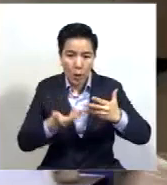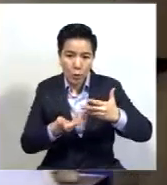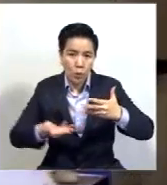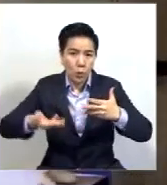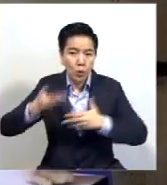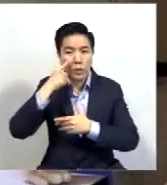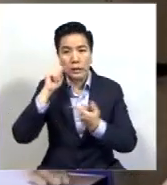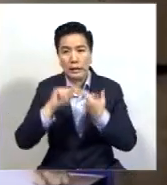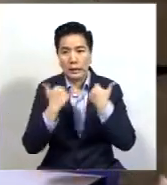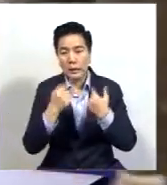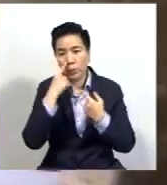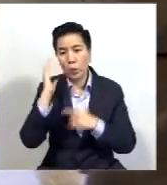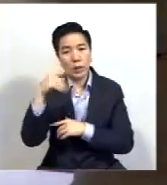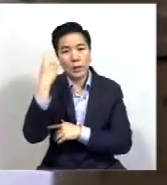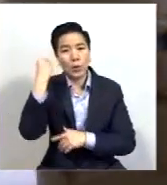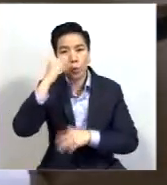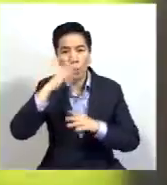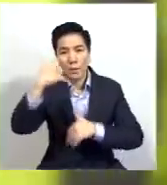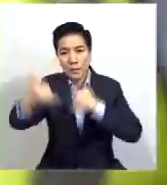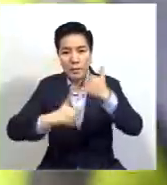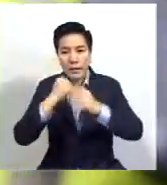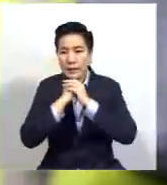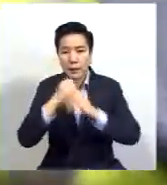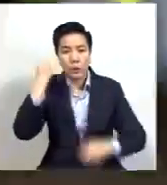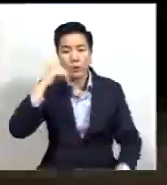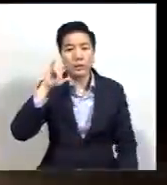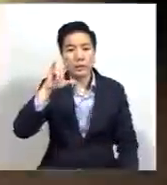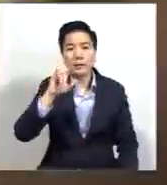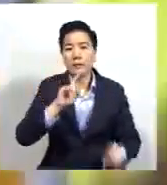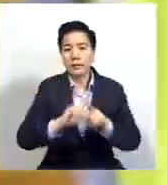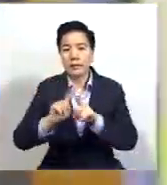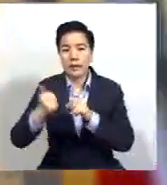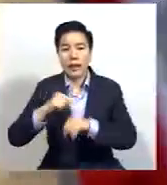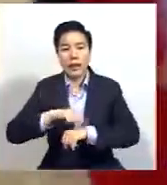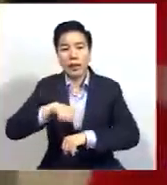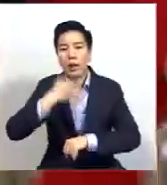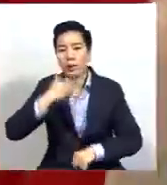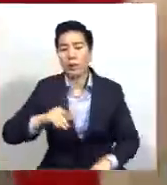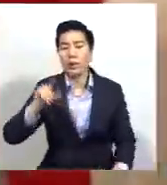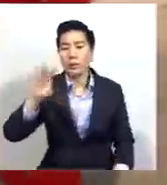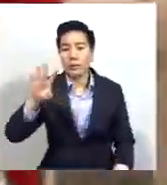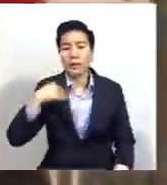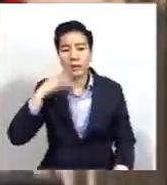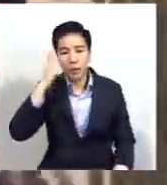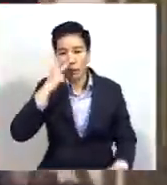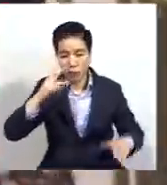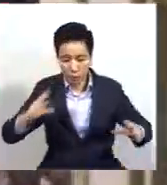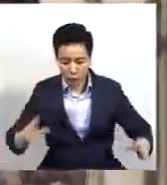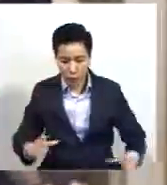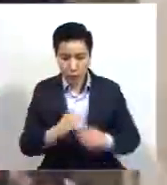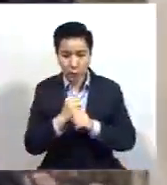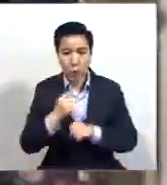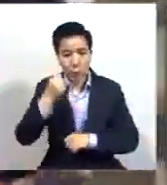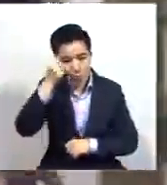โดยการตรวจคัดกรองนักท่องเที่ยวทุกคนที่มาจากจีนทุกสนามบินตลอด24ชั่วโมงและจะมีการสรุปผลแ